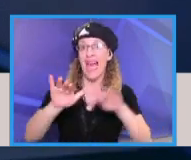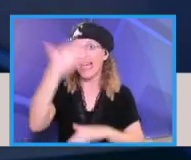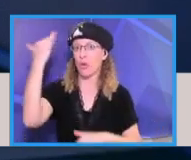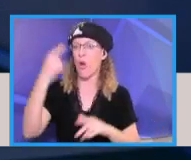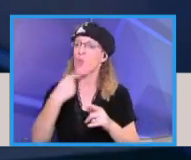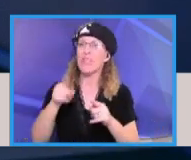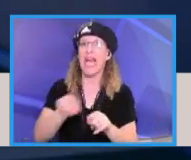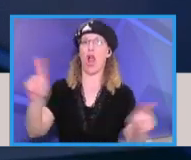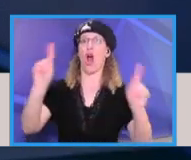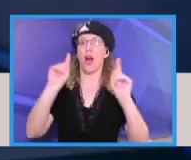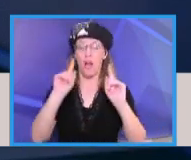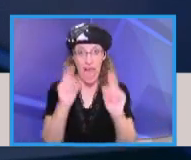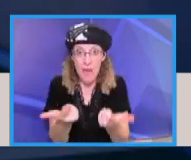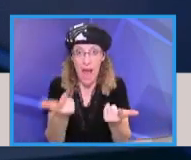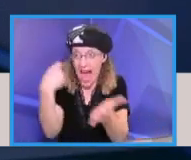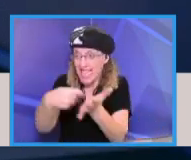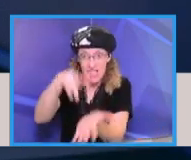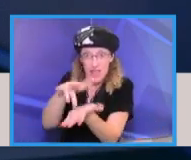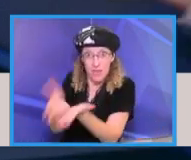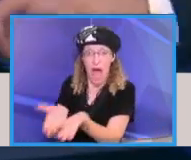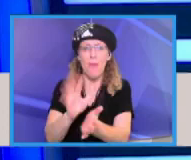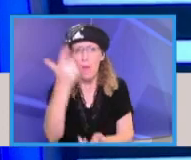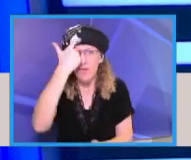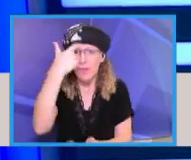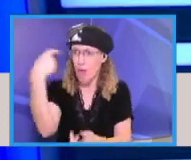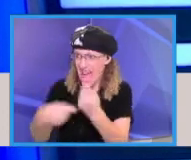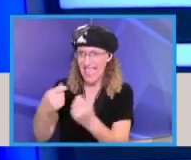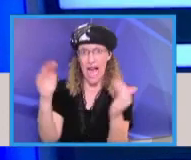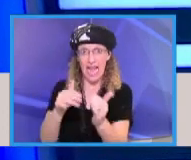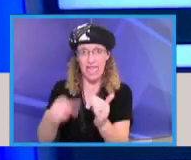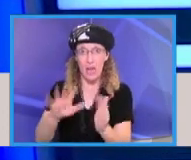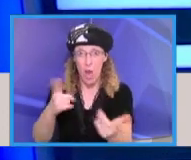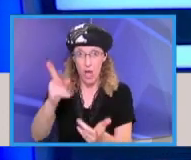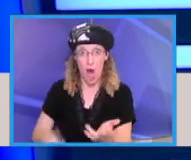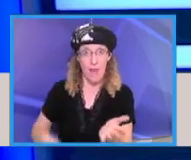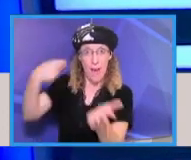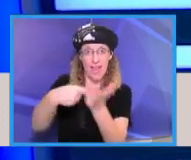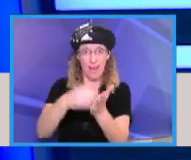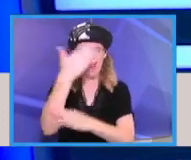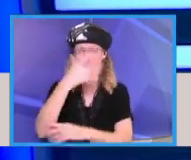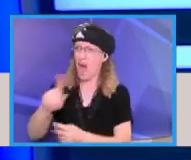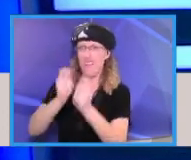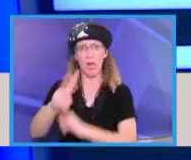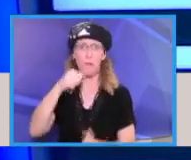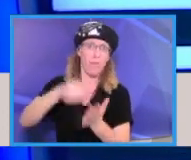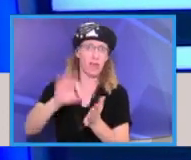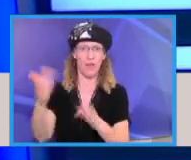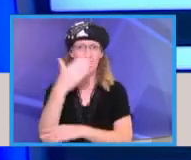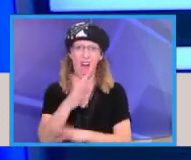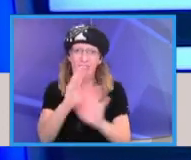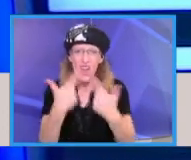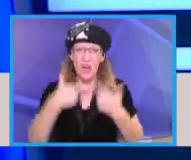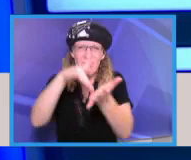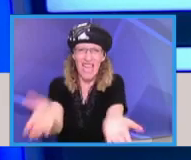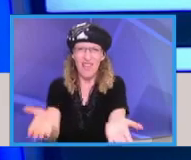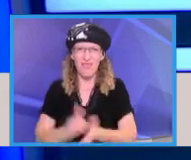הזה נמצא, בסופו של דבר, מה אנחנו חושבים שאותו עסק קטן, הוא יכול לממן את המדינה, הוא הפך להיות הבנק של המדינה? איפה אנחנו